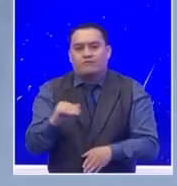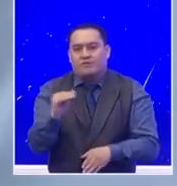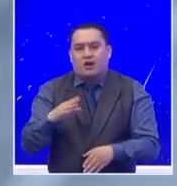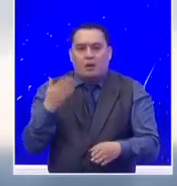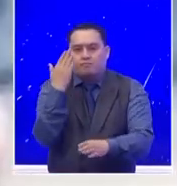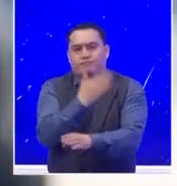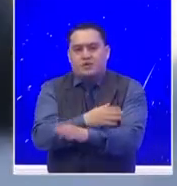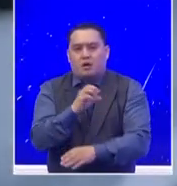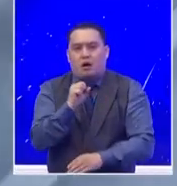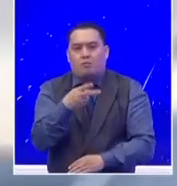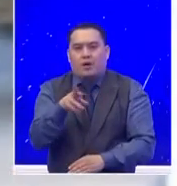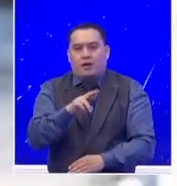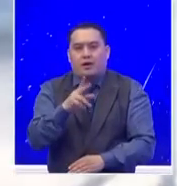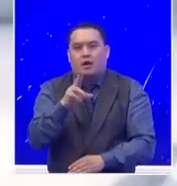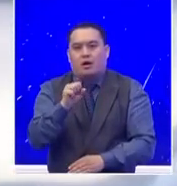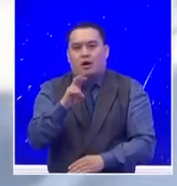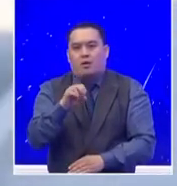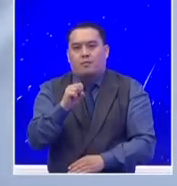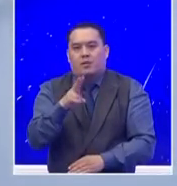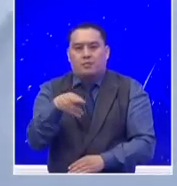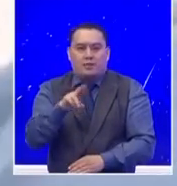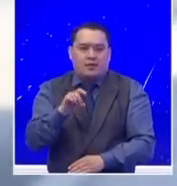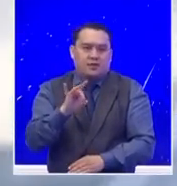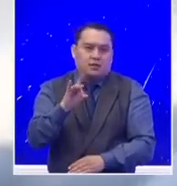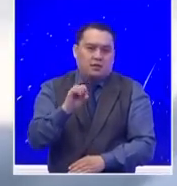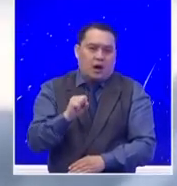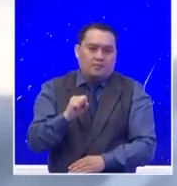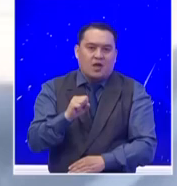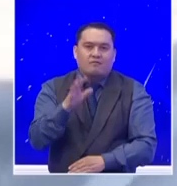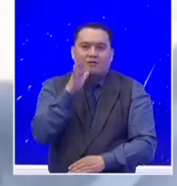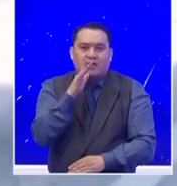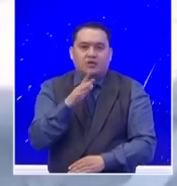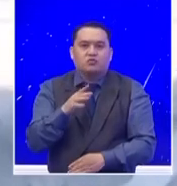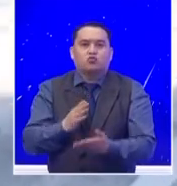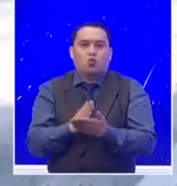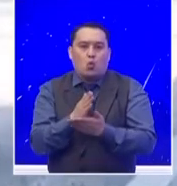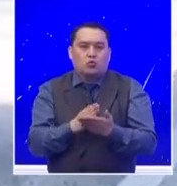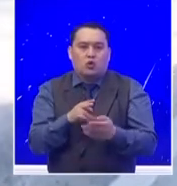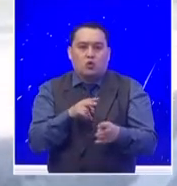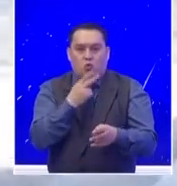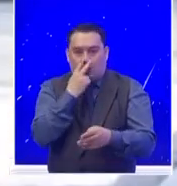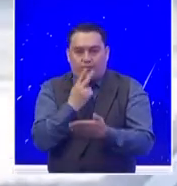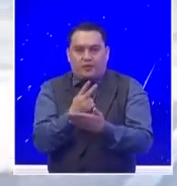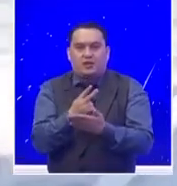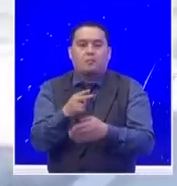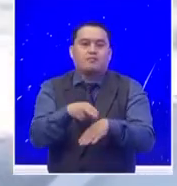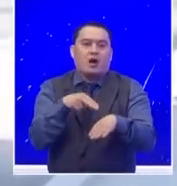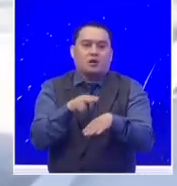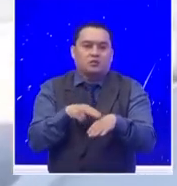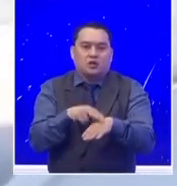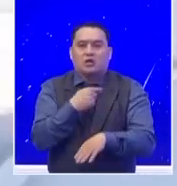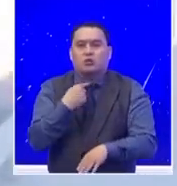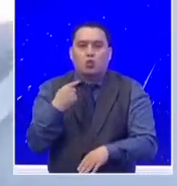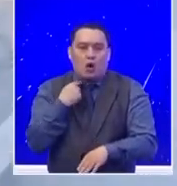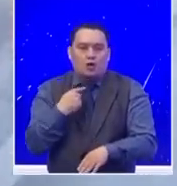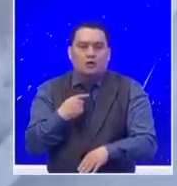26 февраля на пересечении улиц Абая и Кабамай-Батыра. Во время несения службы инспектор роты патрульной полиции города